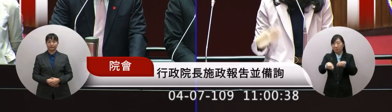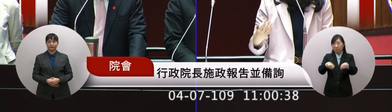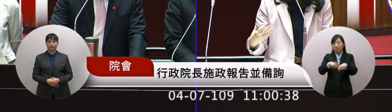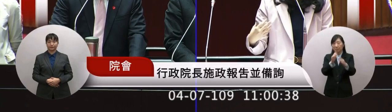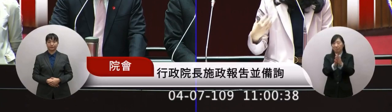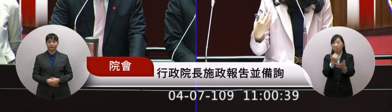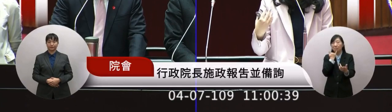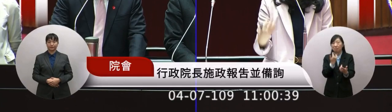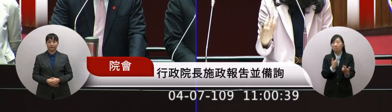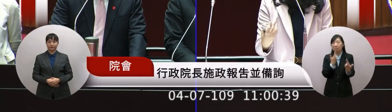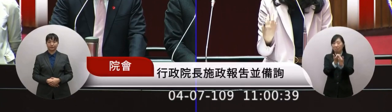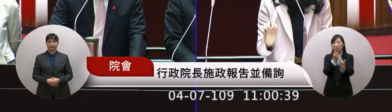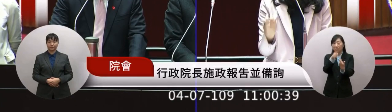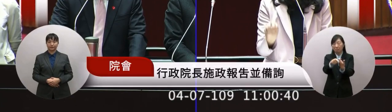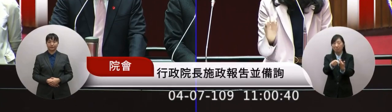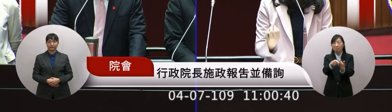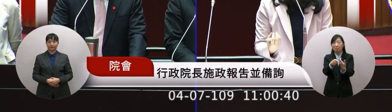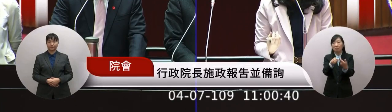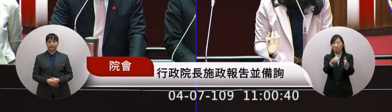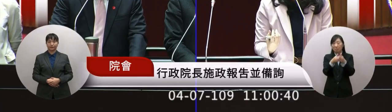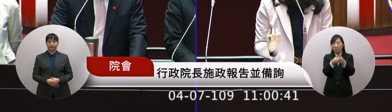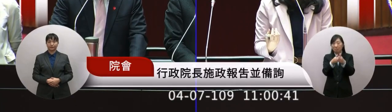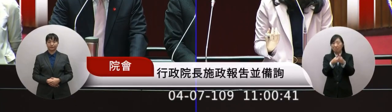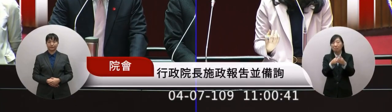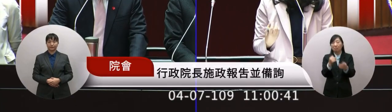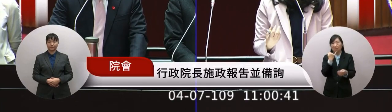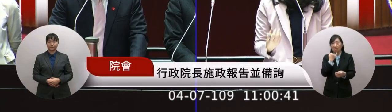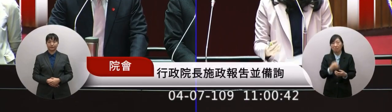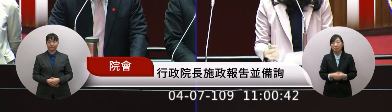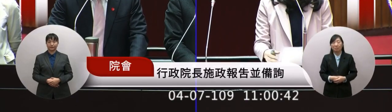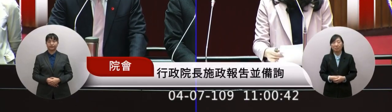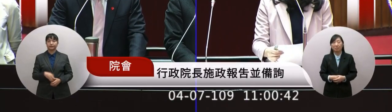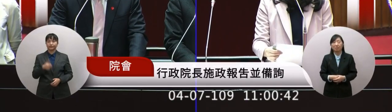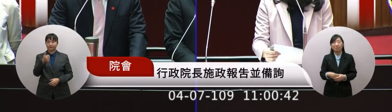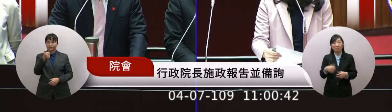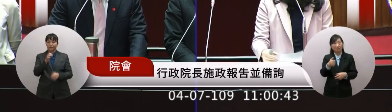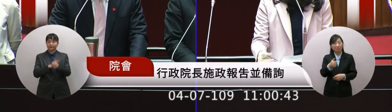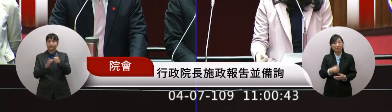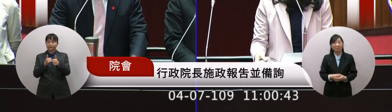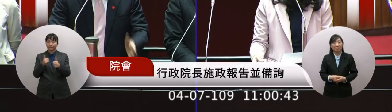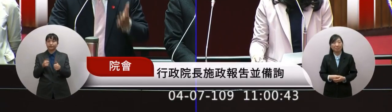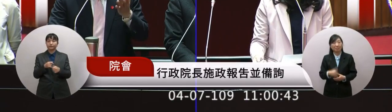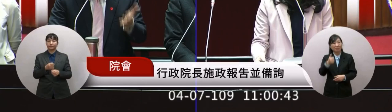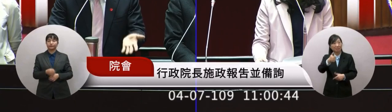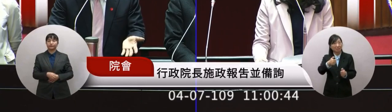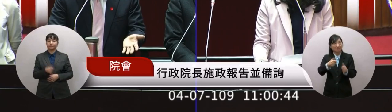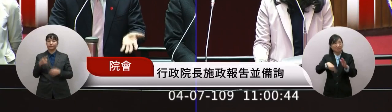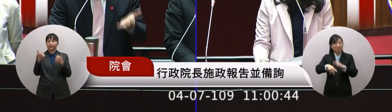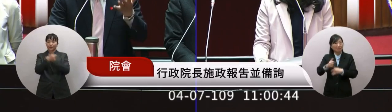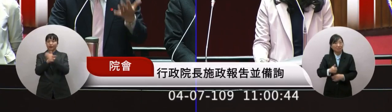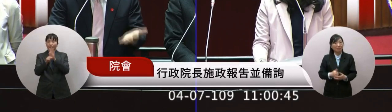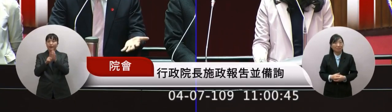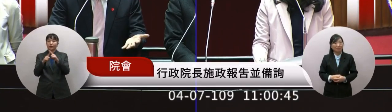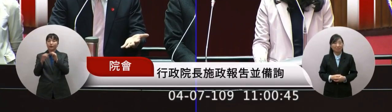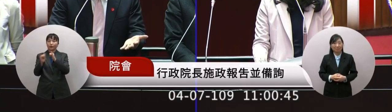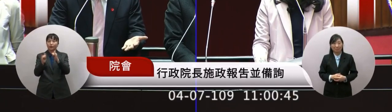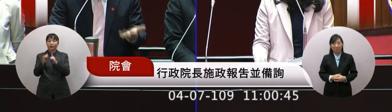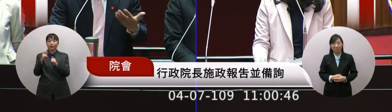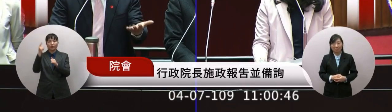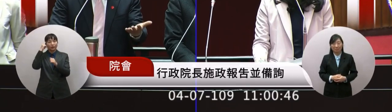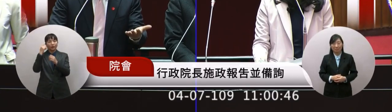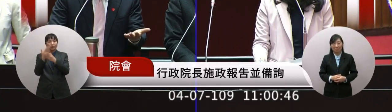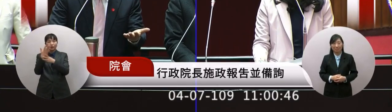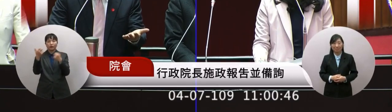心真的比较能够反映到他们需要的部分这样子。 这个很谢谢委员，而委员代表民意也来自民